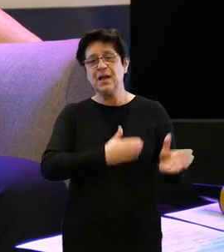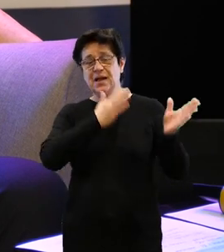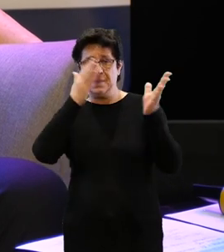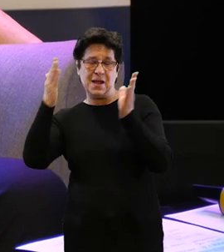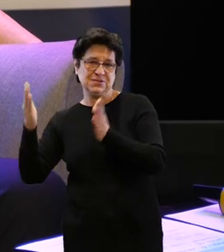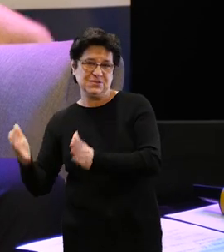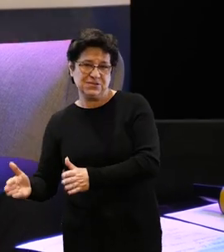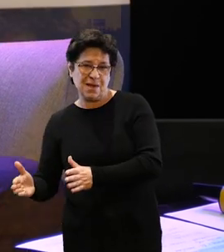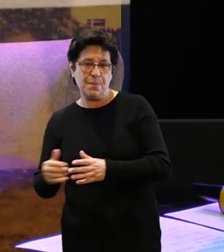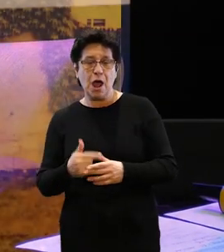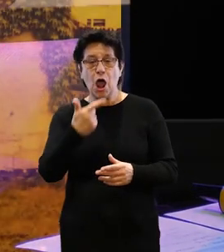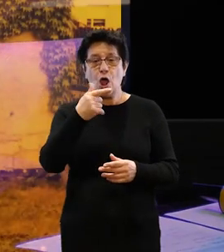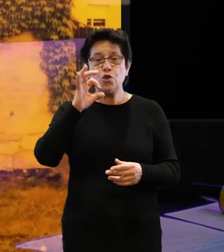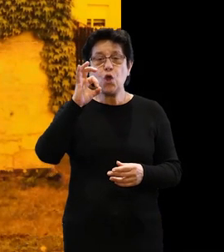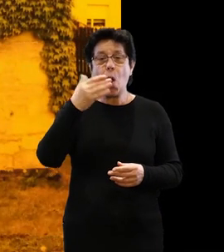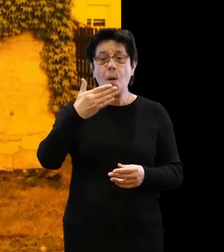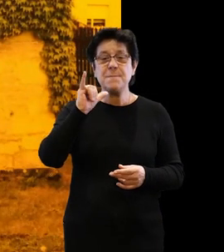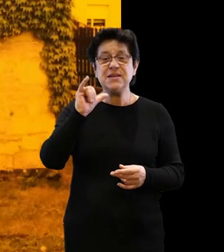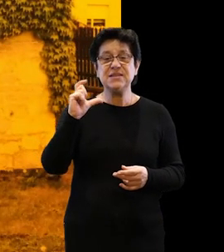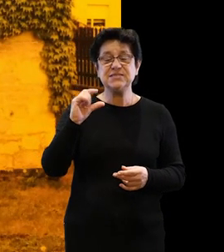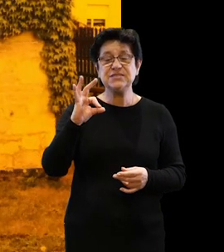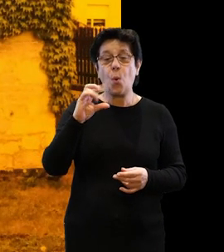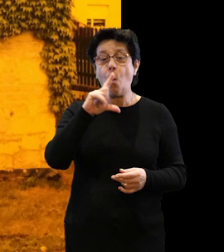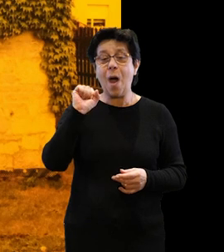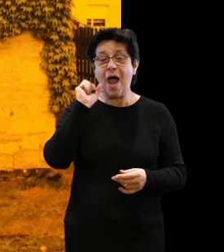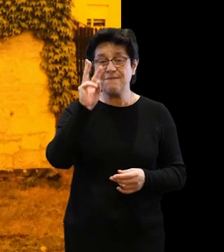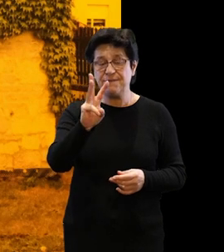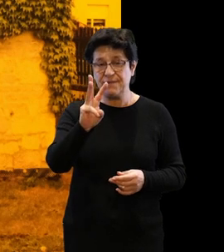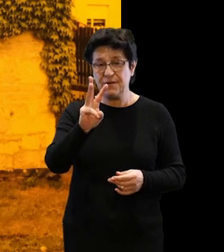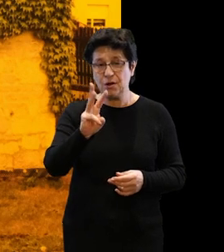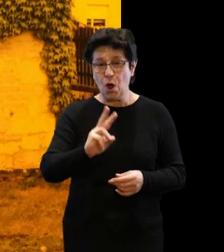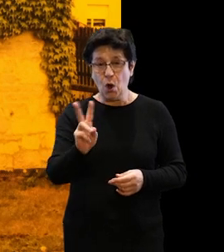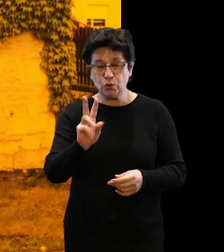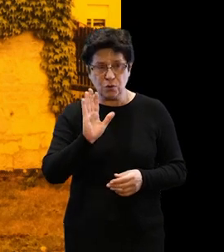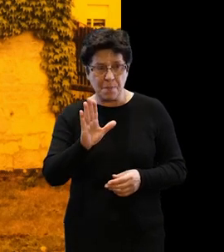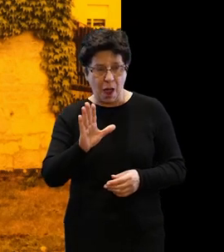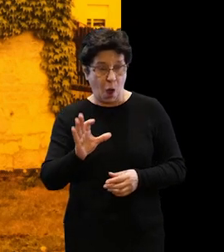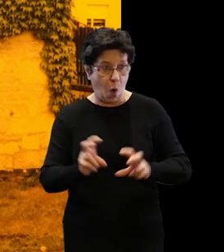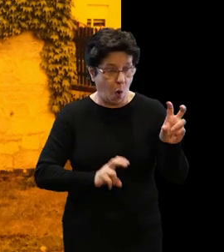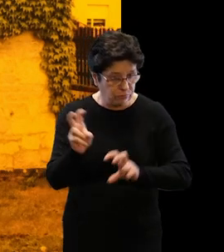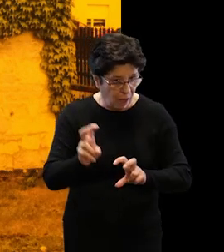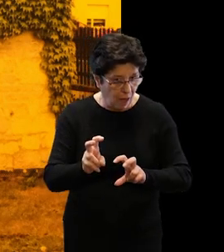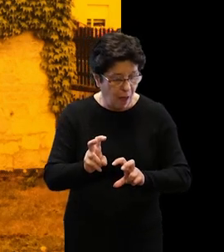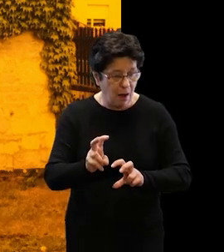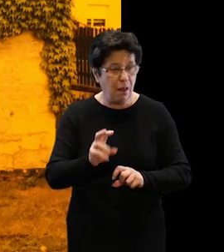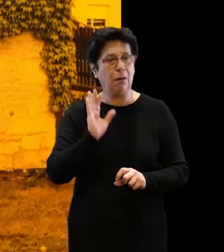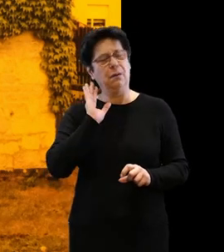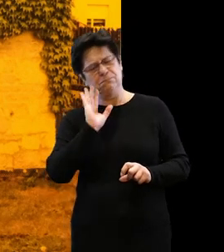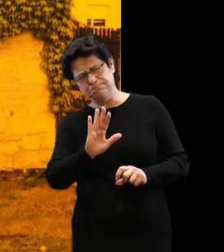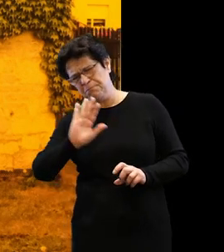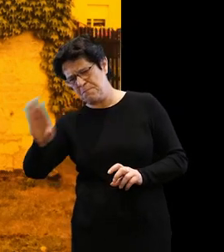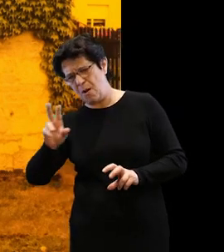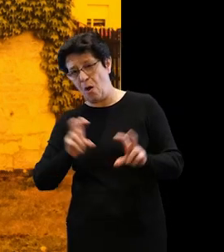skansen Tomisław ja jak ktoś się jak ktoś ma hotel to ma hotel jak ktoś ma mały hotel